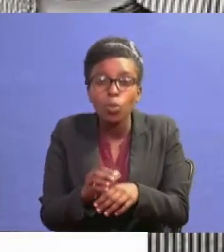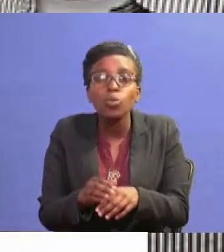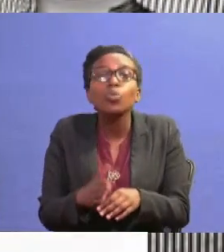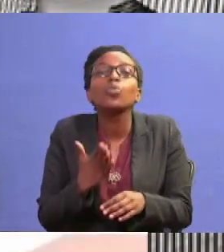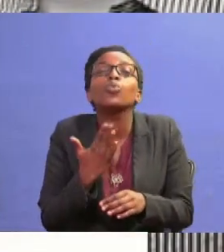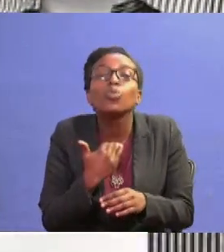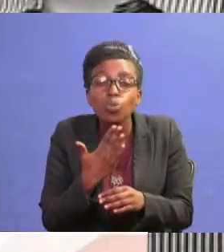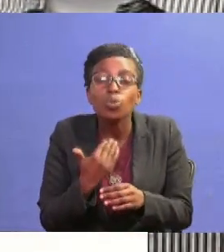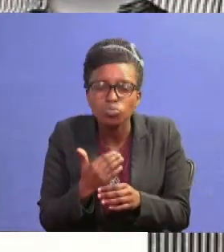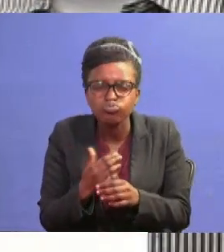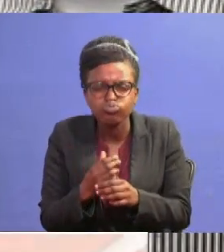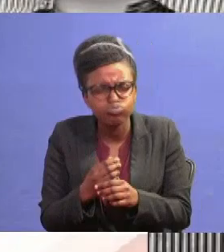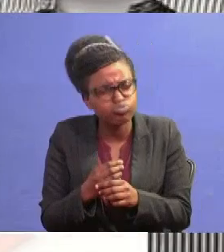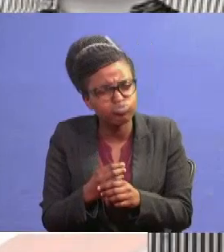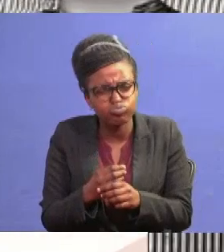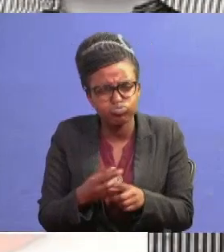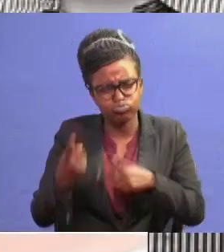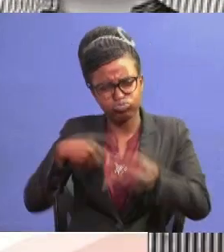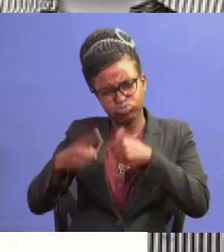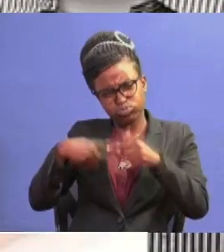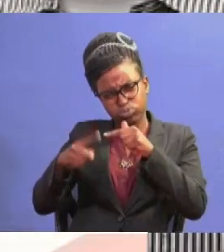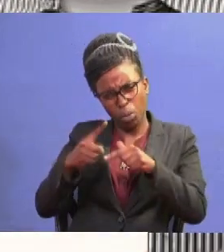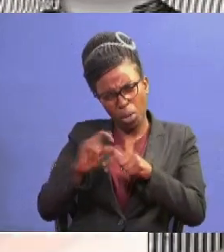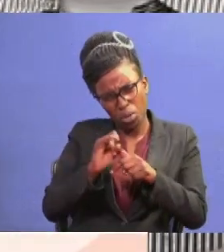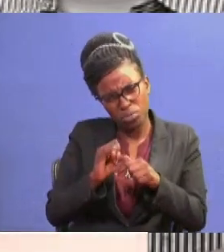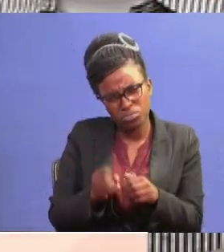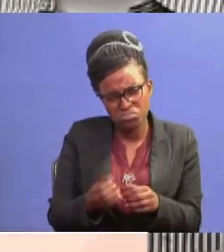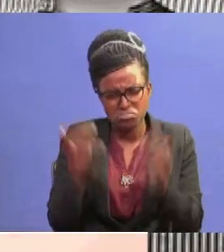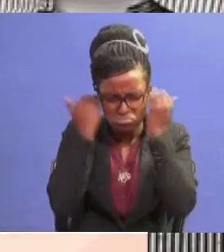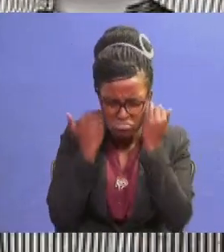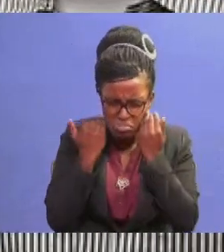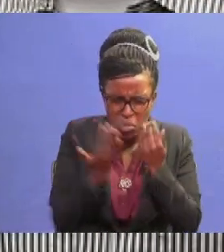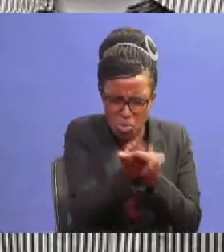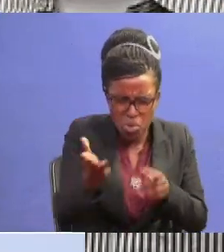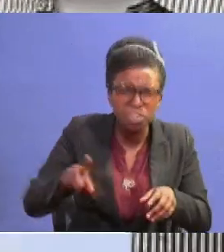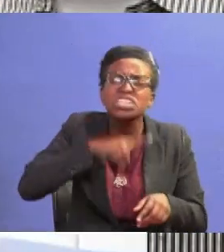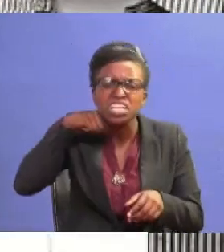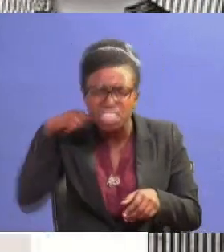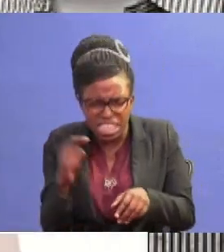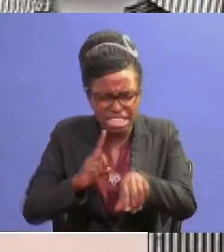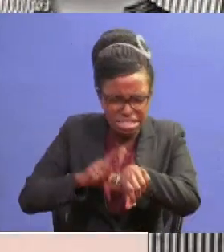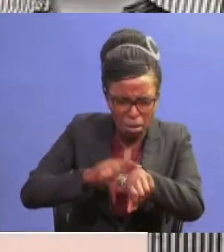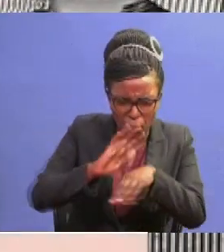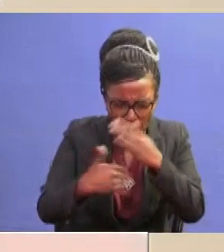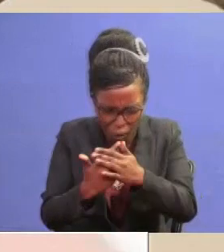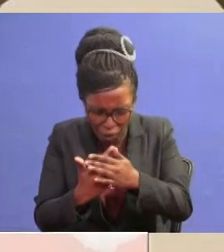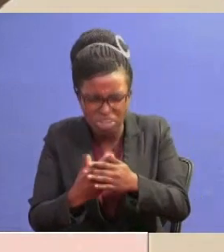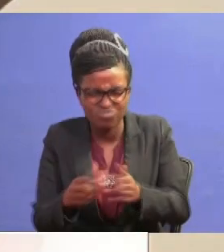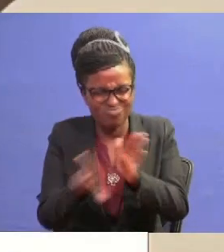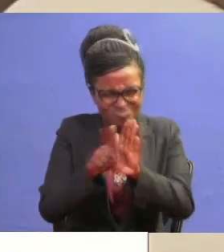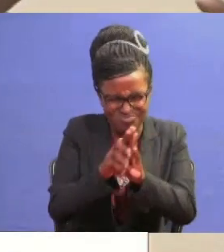are disappointed with the return of extrajudicial killings. This is unacceptable, this is unconstitutional, and this is